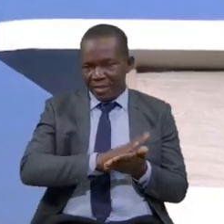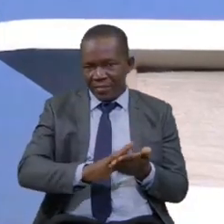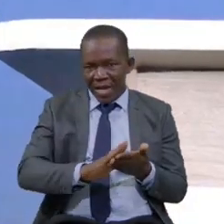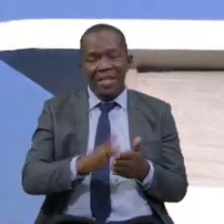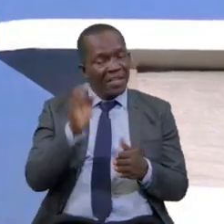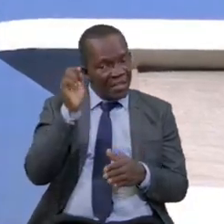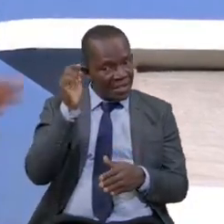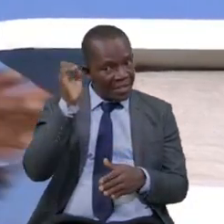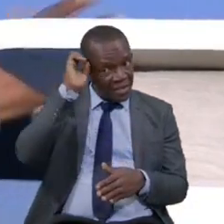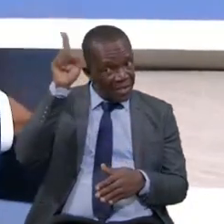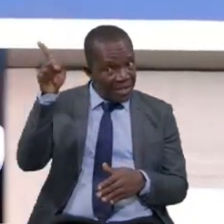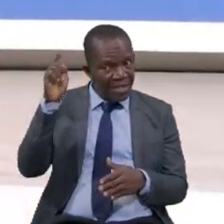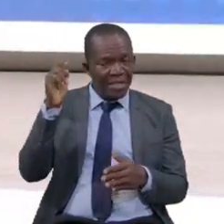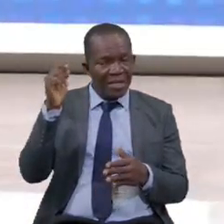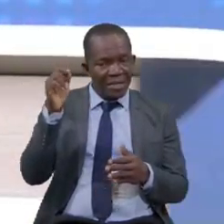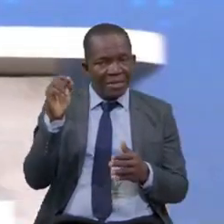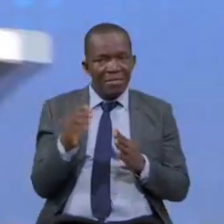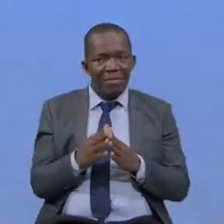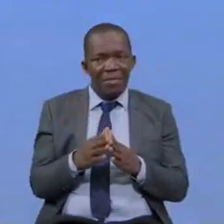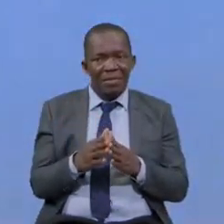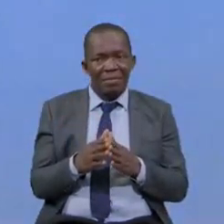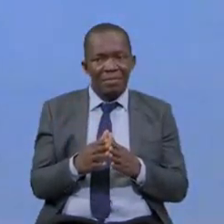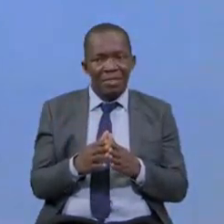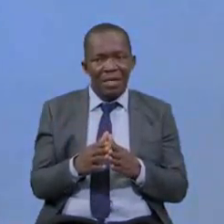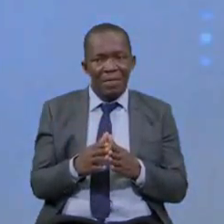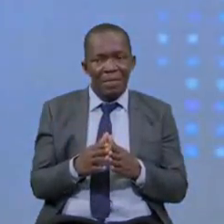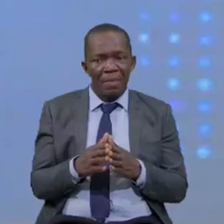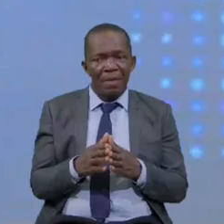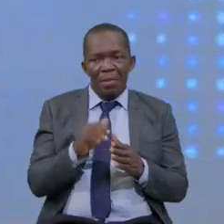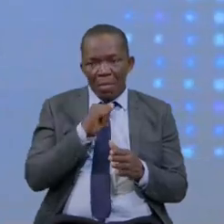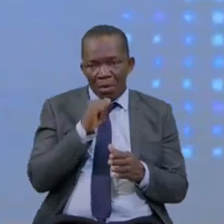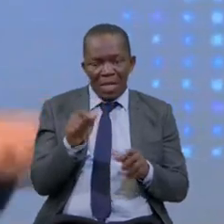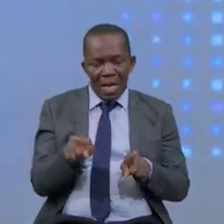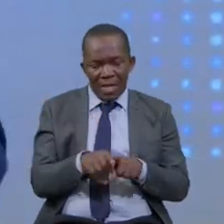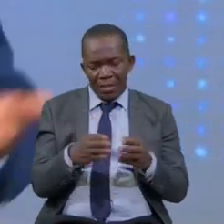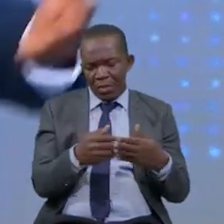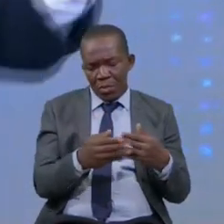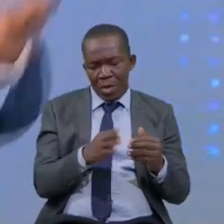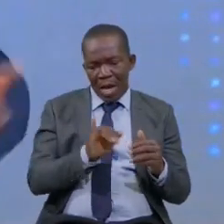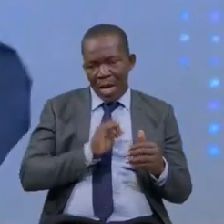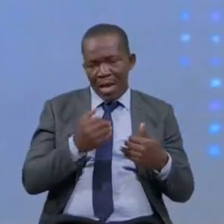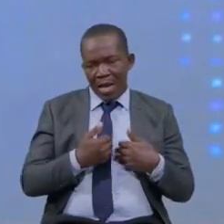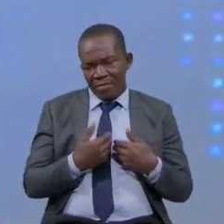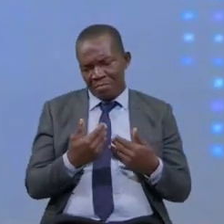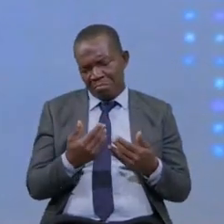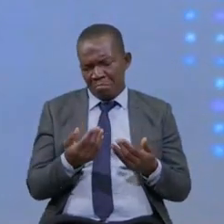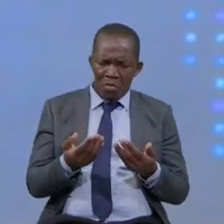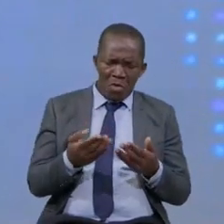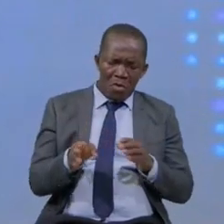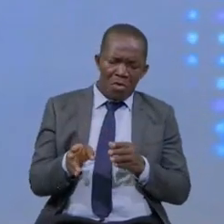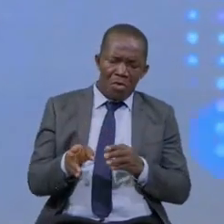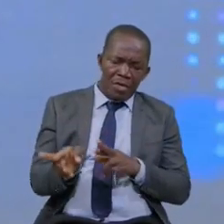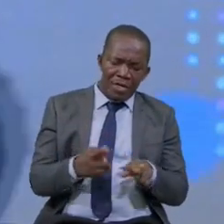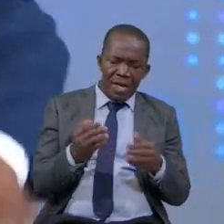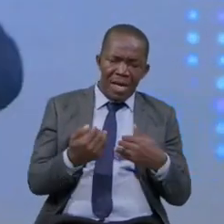ça. Pas que j'ai déjà atteint, il ne parle pas du baptême dans le Saint-Esprit. Il était déjà